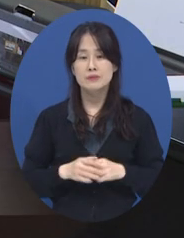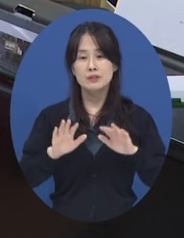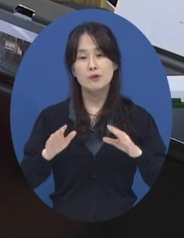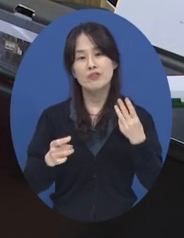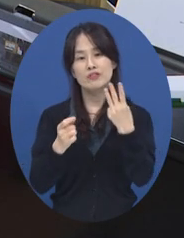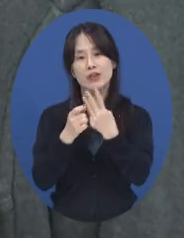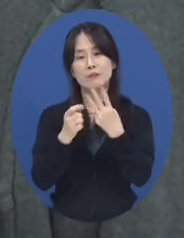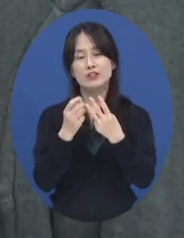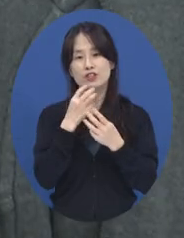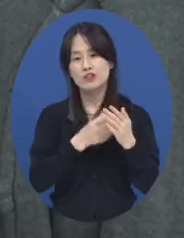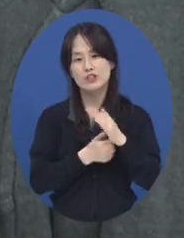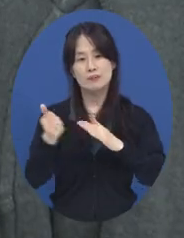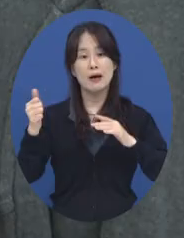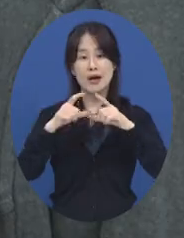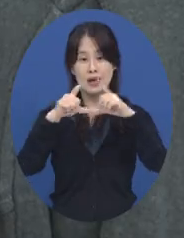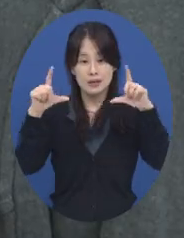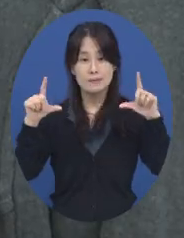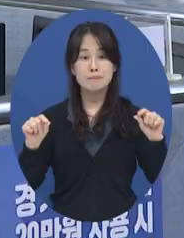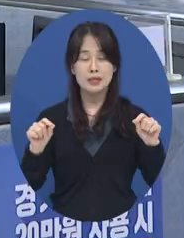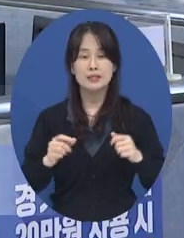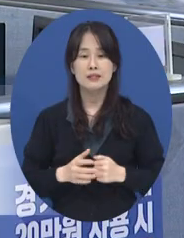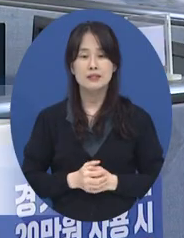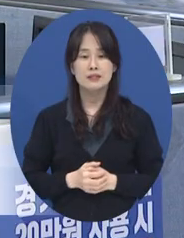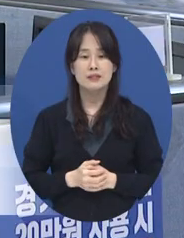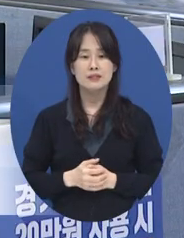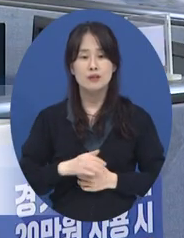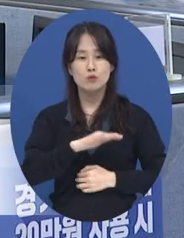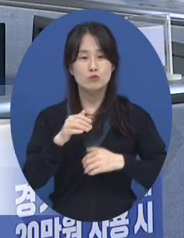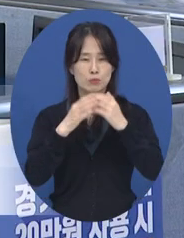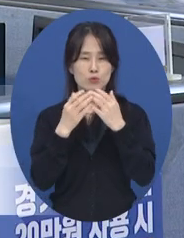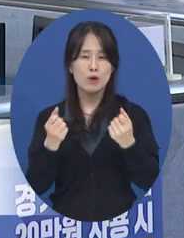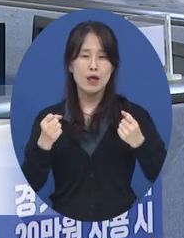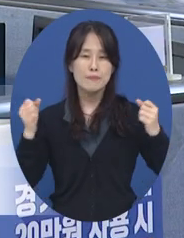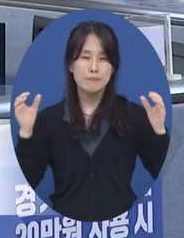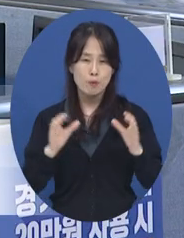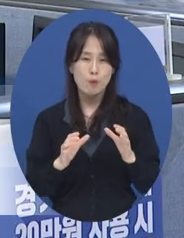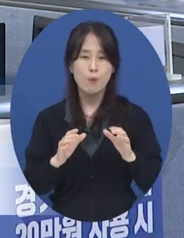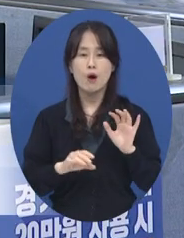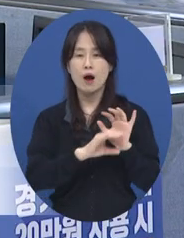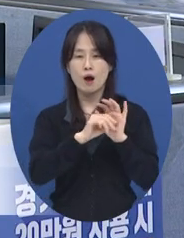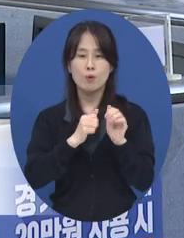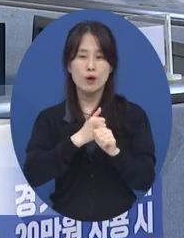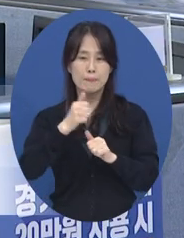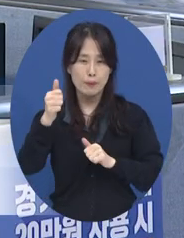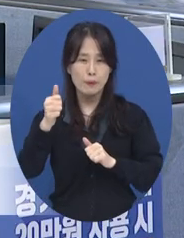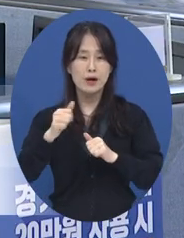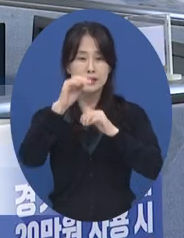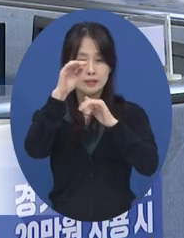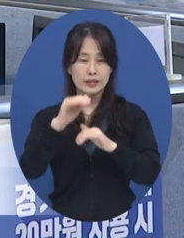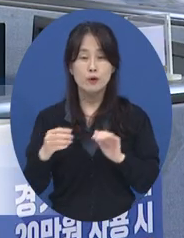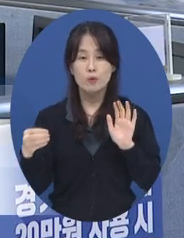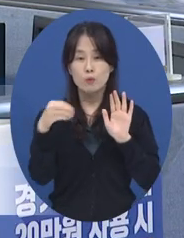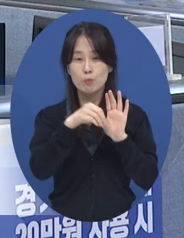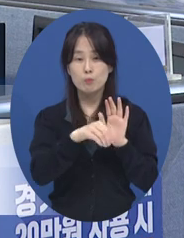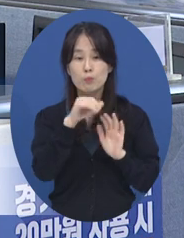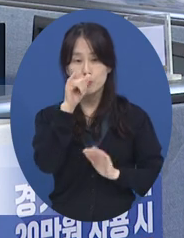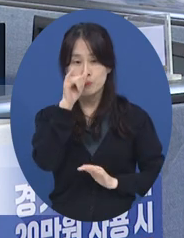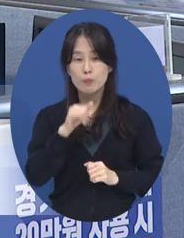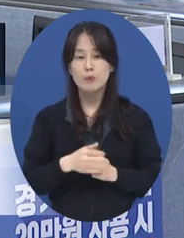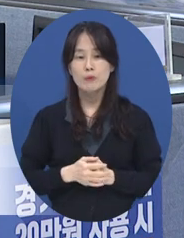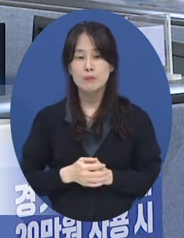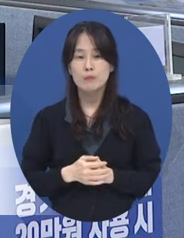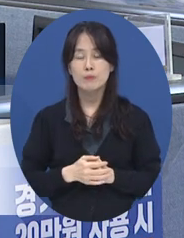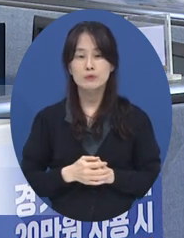세 번째 경기 희망 글판입니다. 우리가 모두 함께 힘을 모아서 코로나19를 극복하자는 메시지를 담고